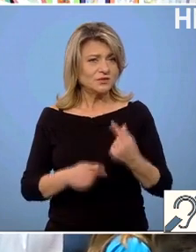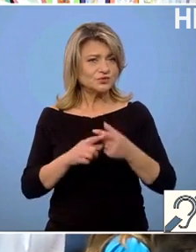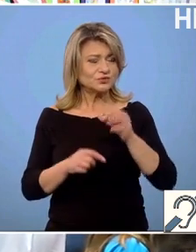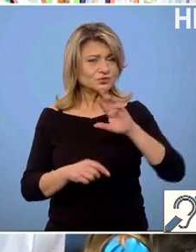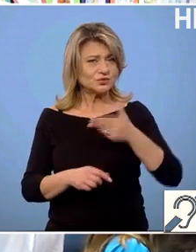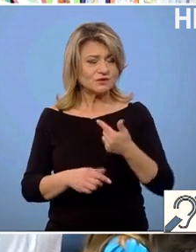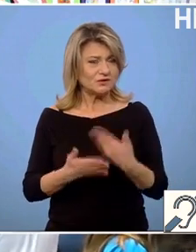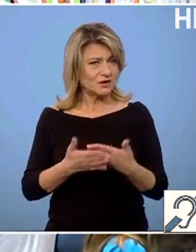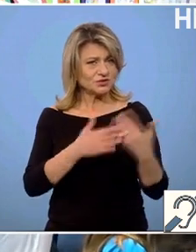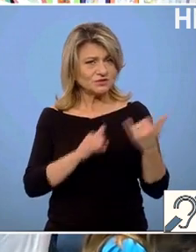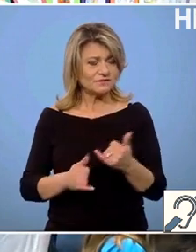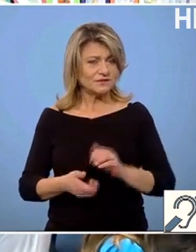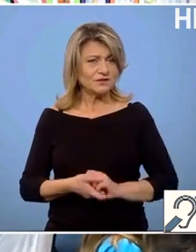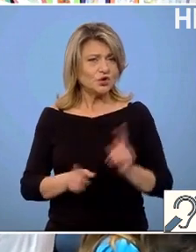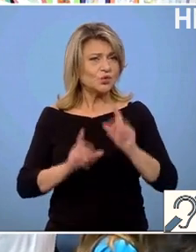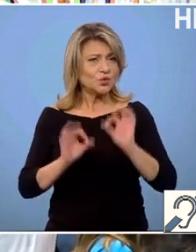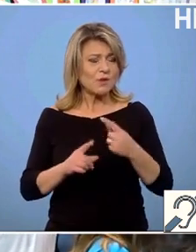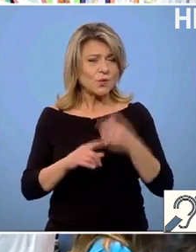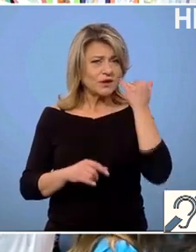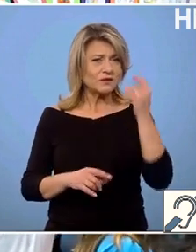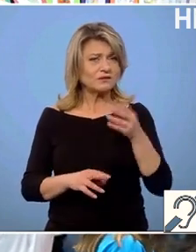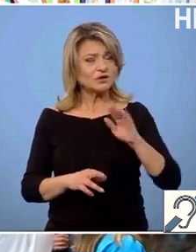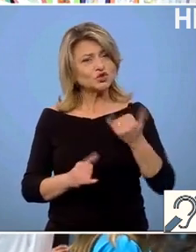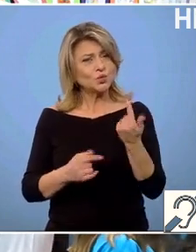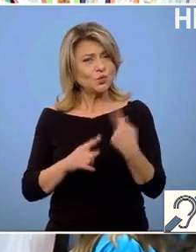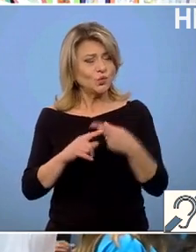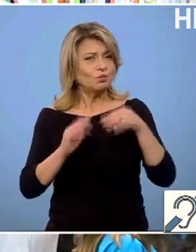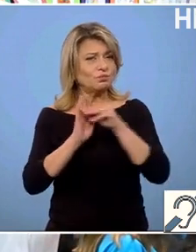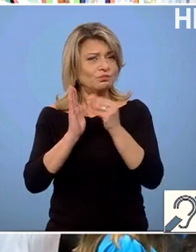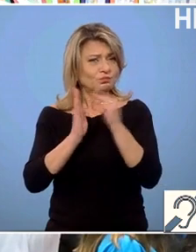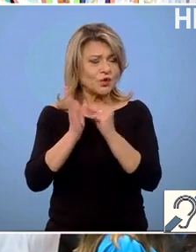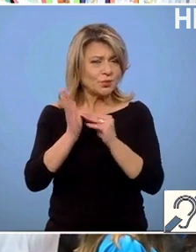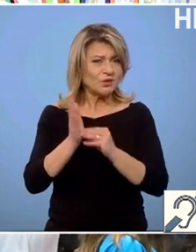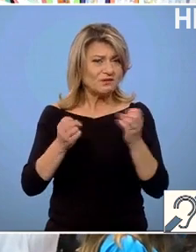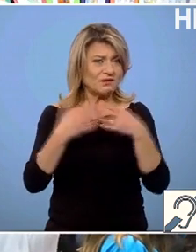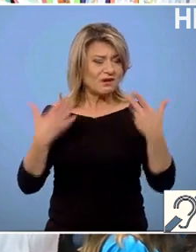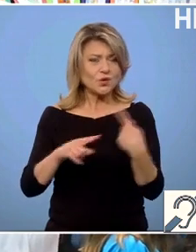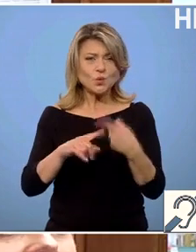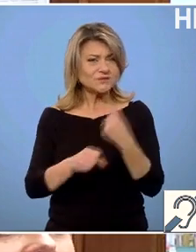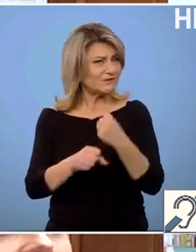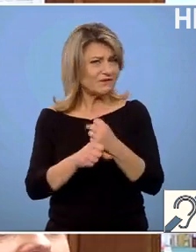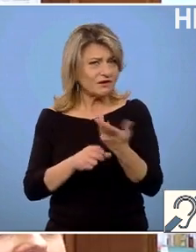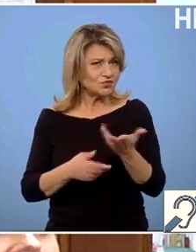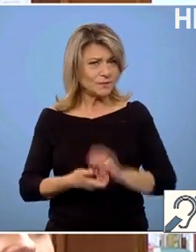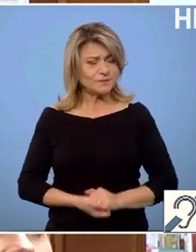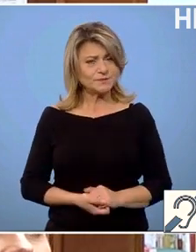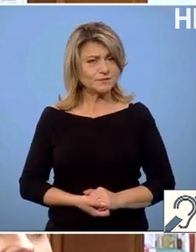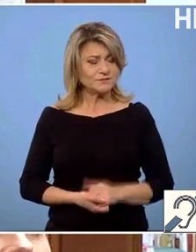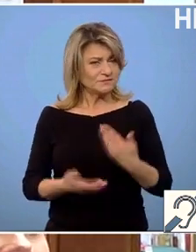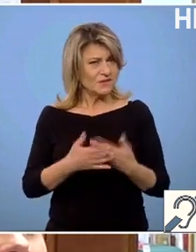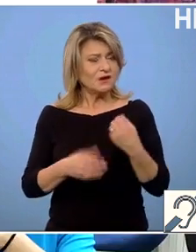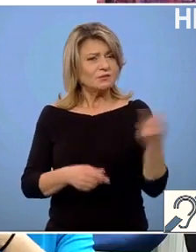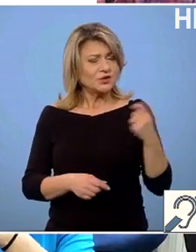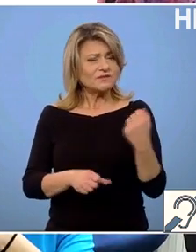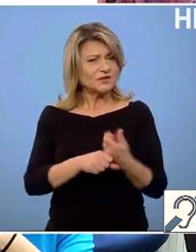în care aceștia vin nu doar cu idei, dar și cu propuneri concrete despre cum am putea să le punem în practică. Proiectul pe care îl